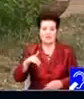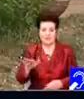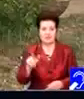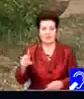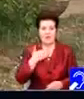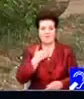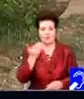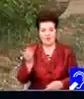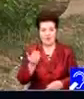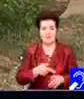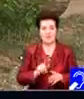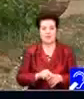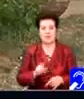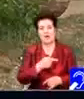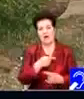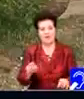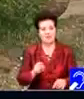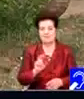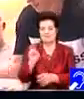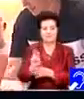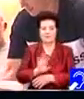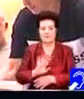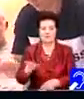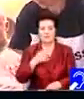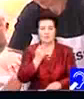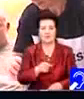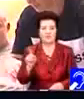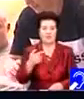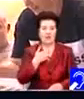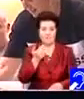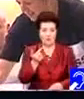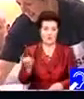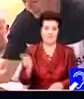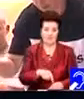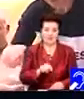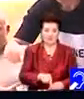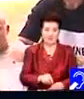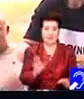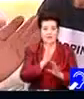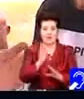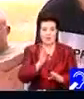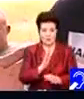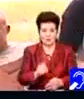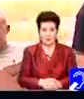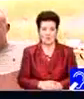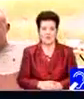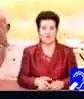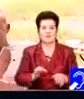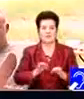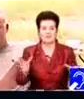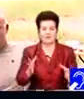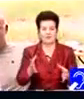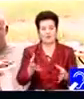de votare, alții zic însă că nu vor ajunge la urne. De la vot am venit drept încoace la natură să sărbătorim ziua de